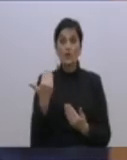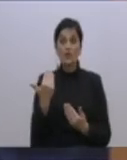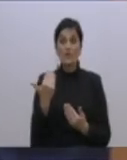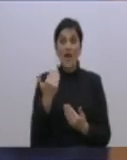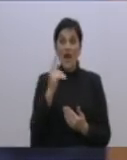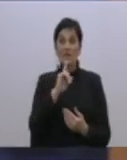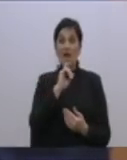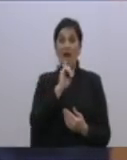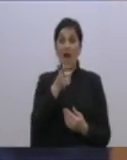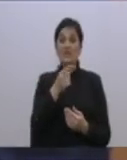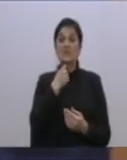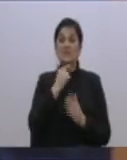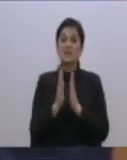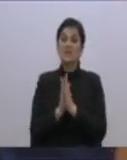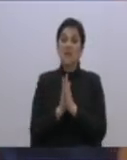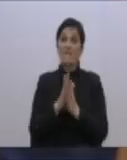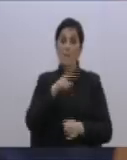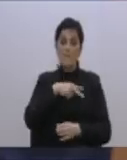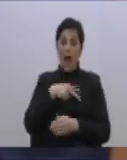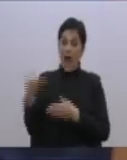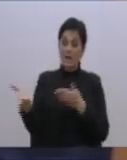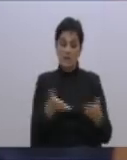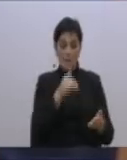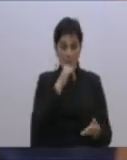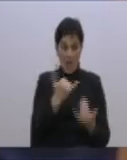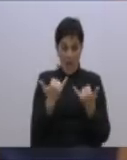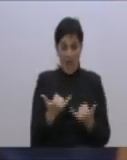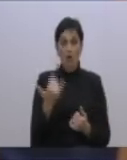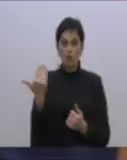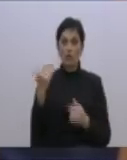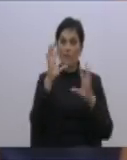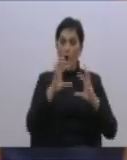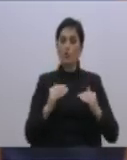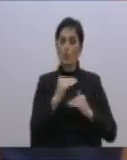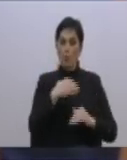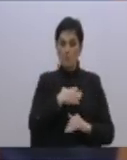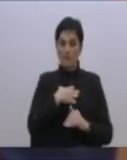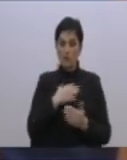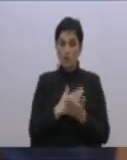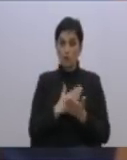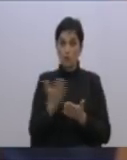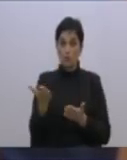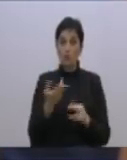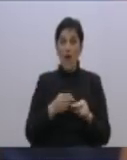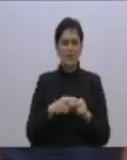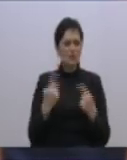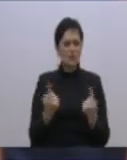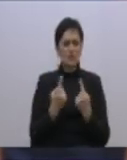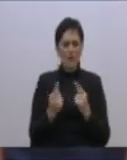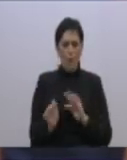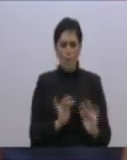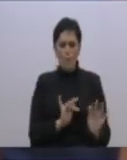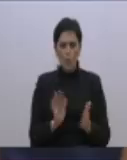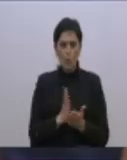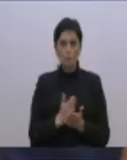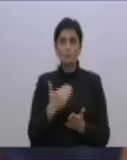erti tseli gekhvetsebodi parlamentshi or shemogitkhvet. Da ekhla gakhta kho tkvetis konstitutsia mnishvelovani. Es ari chovlebrui procedura,